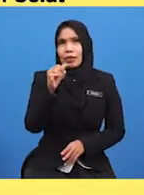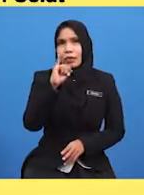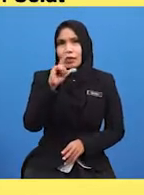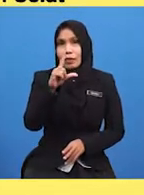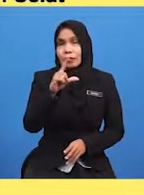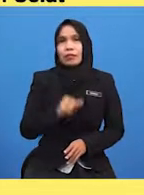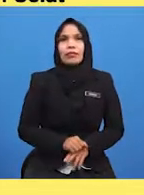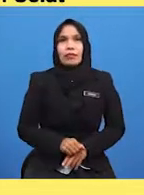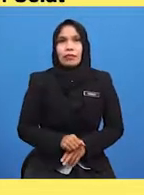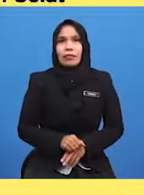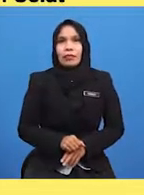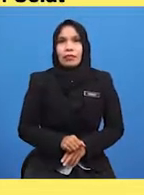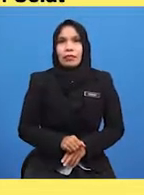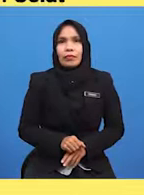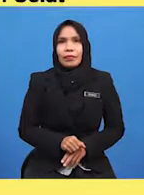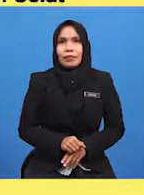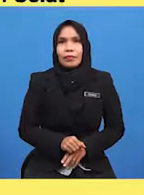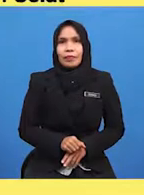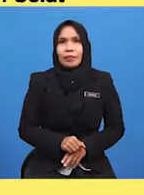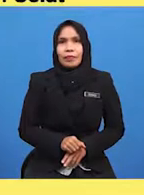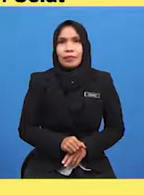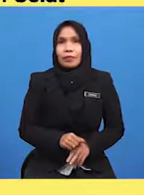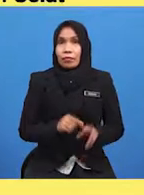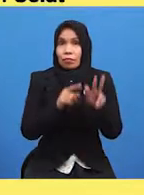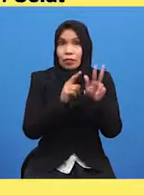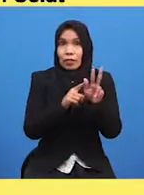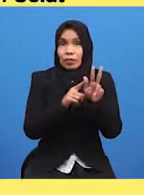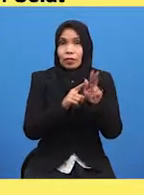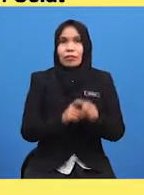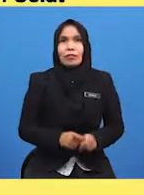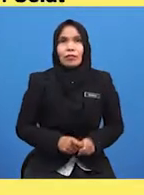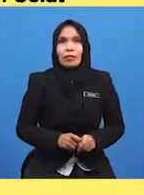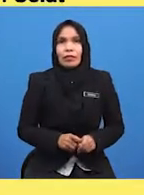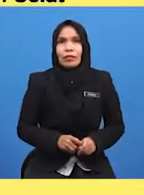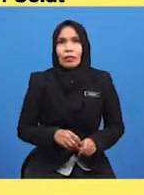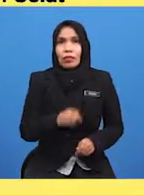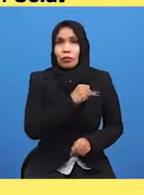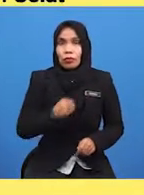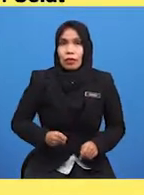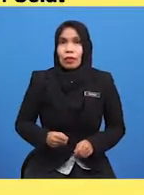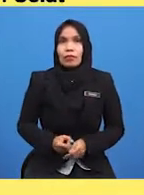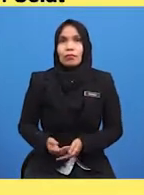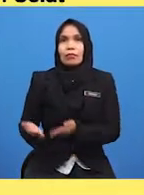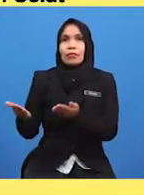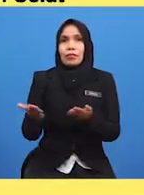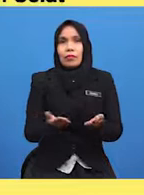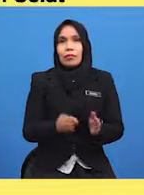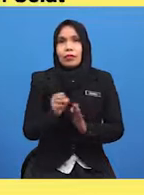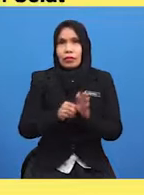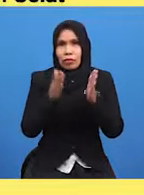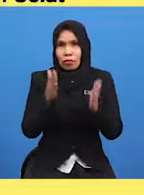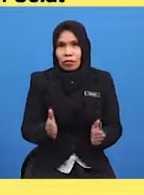residen British residents ini akan menasihati Baginda Sultan dalam semua perkara kecuali